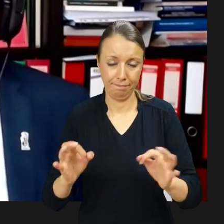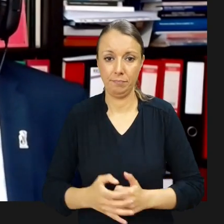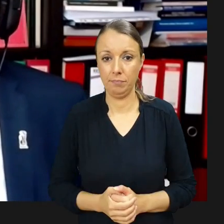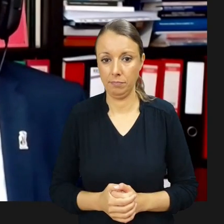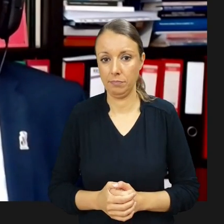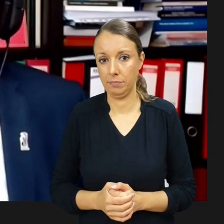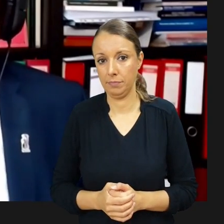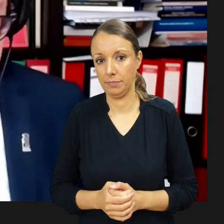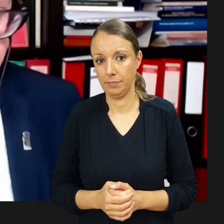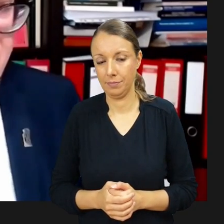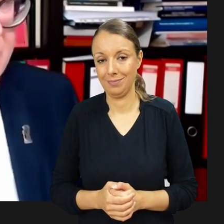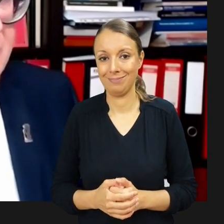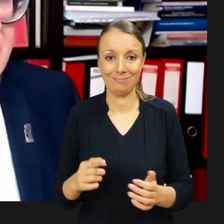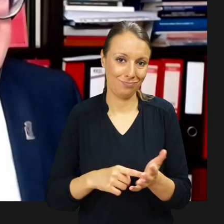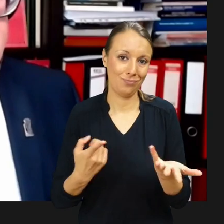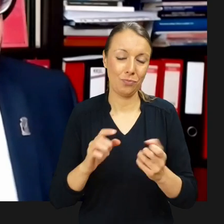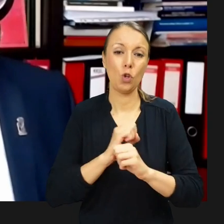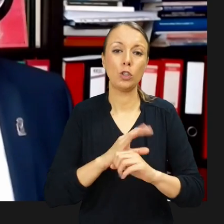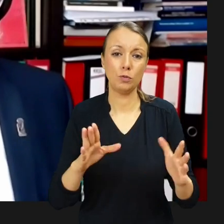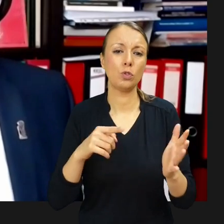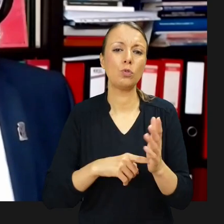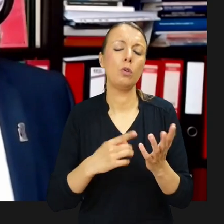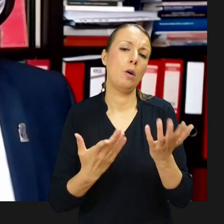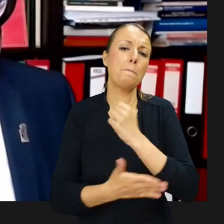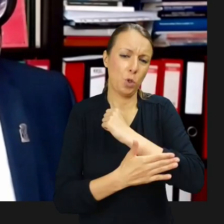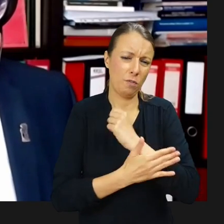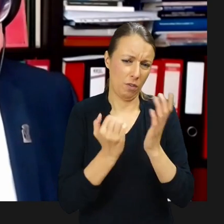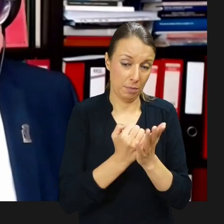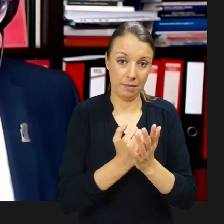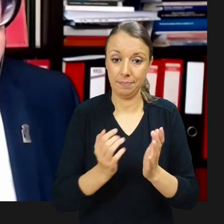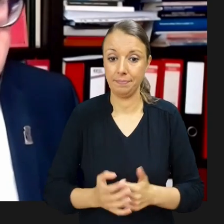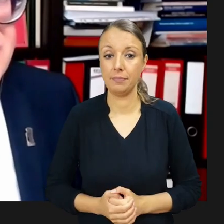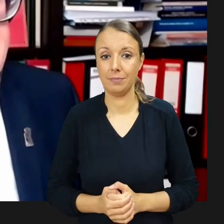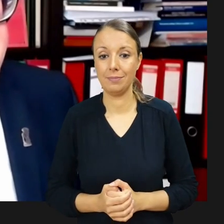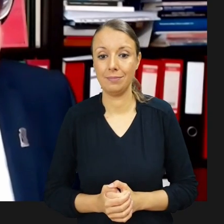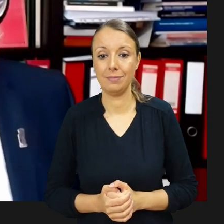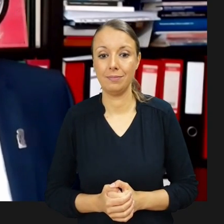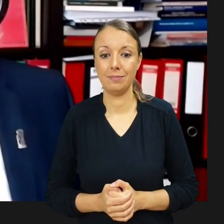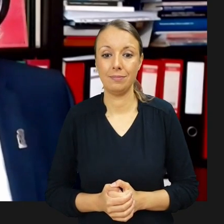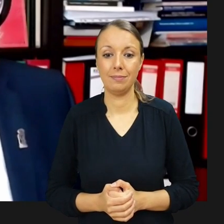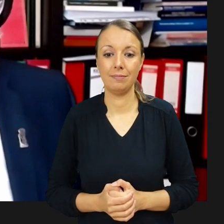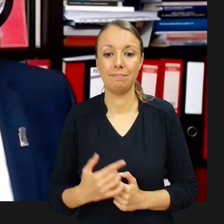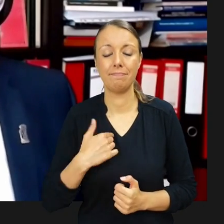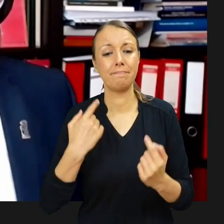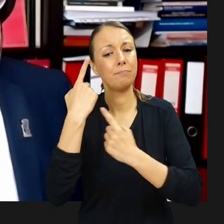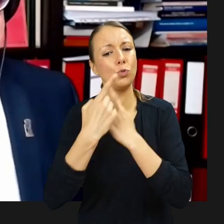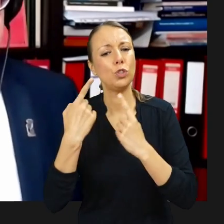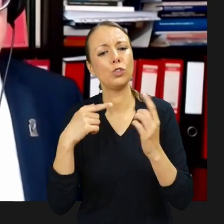kwestia oczywiście podstawowa. Wydaje mi się, że zresztą to chyba jest jakaś wspólna